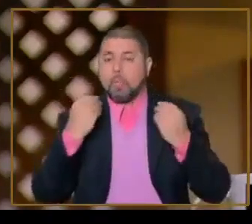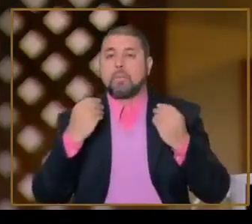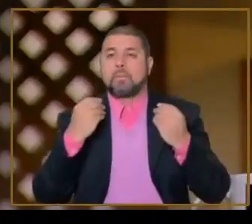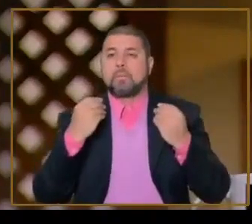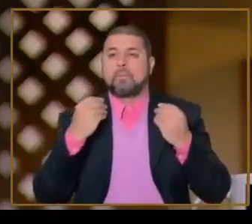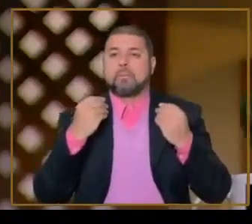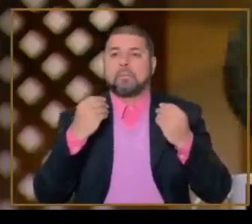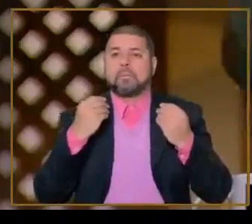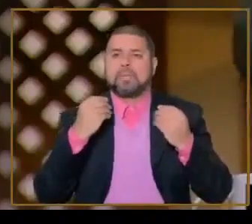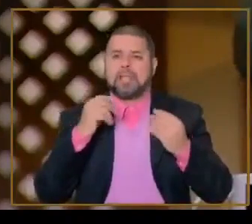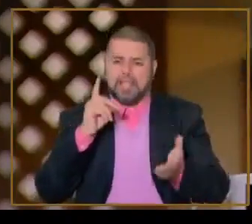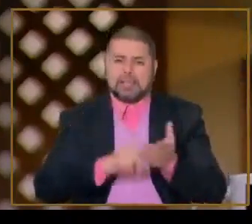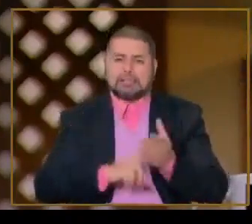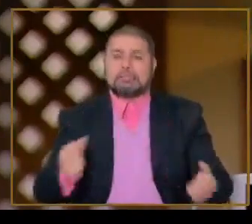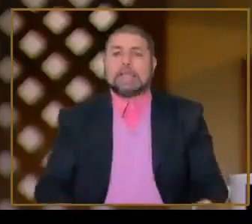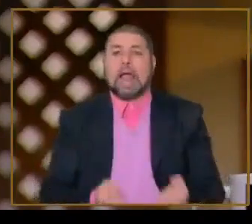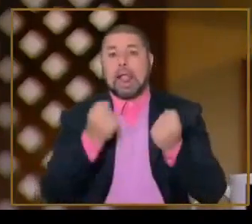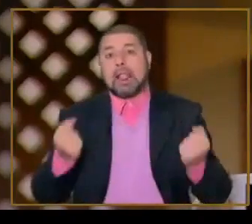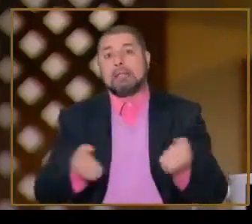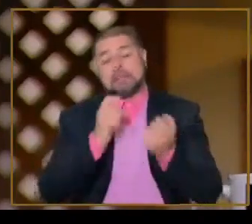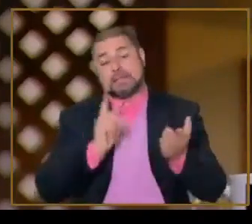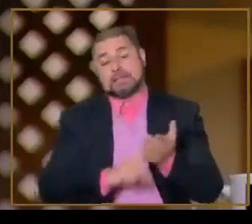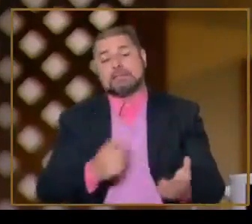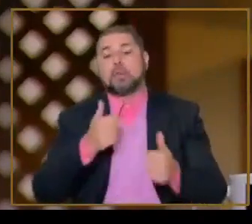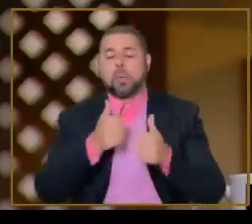بالتعلم لازم نمرن نفسنا كويس قوي